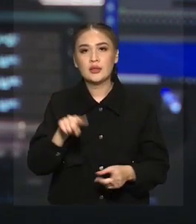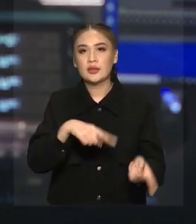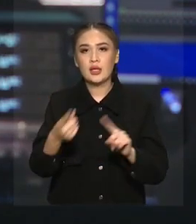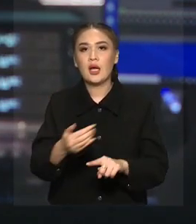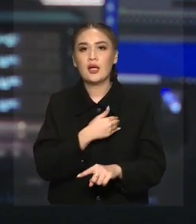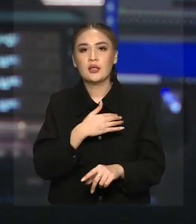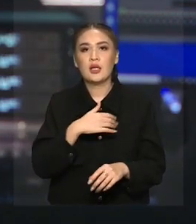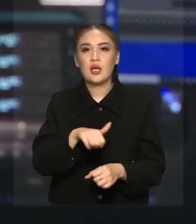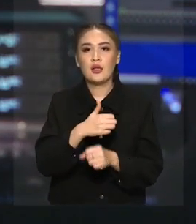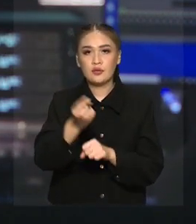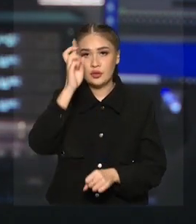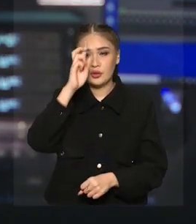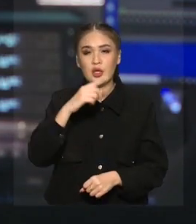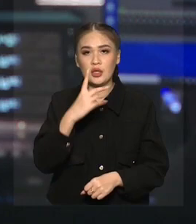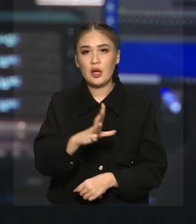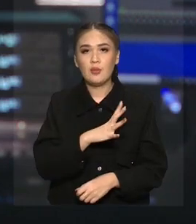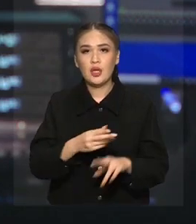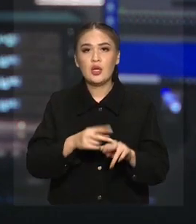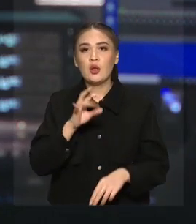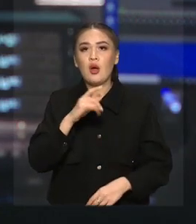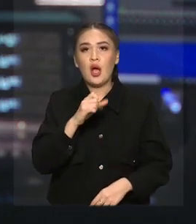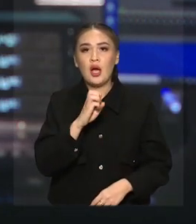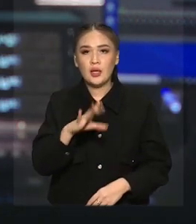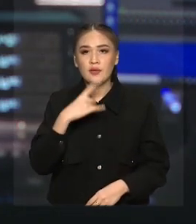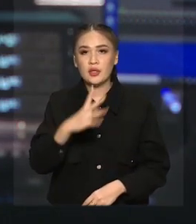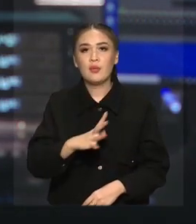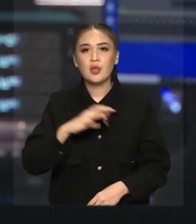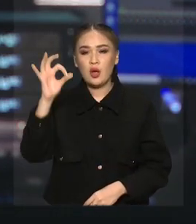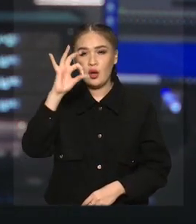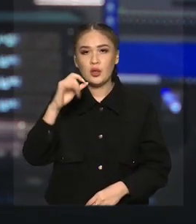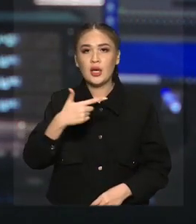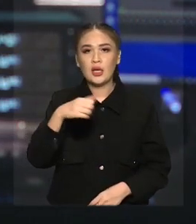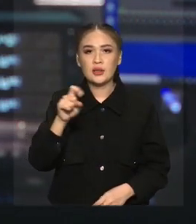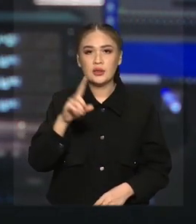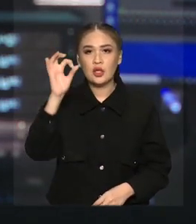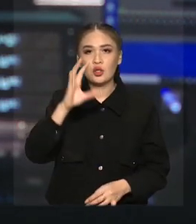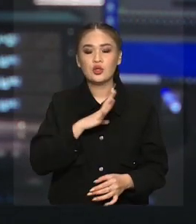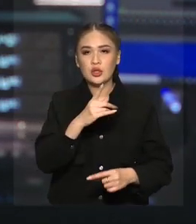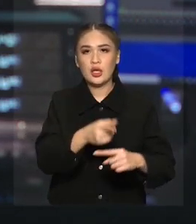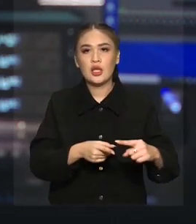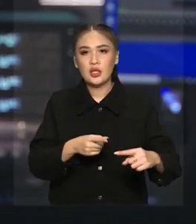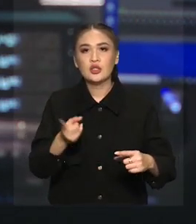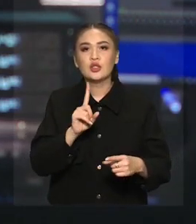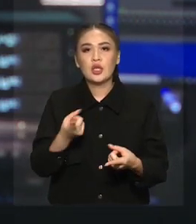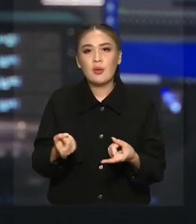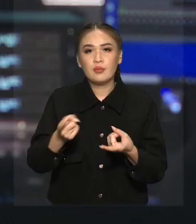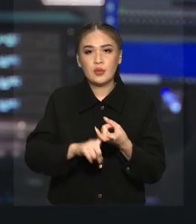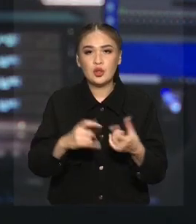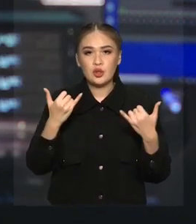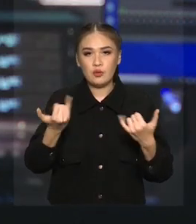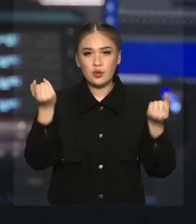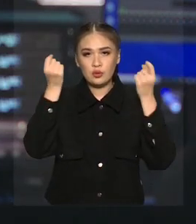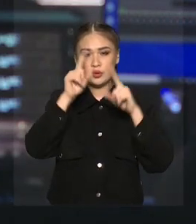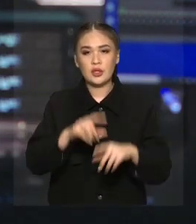глава региона. Причем, по словам Нурлана Ногаева, со временем на голубое топливо переведут и частников. С чем это связано, узнал